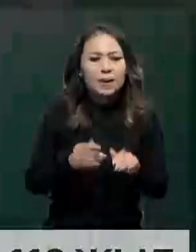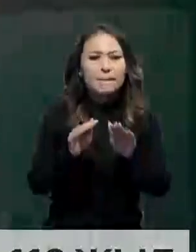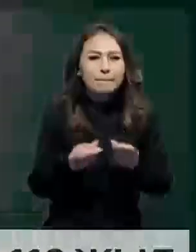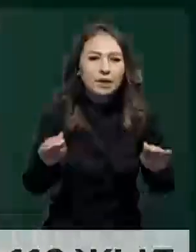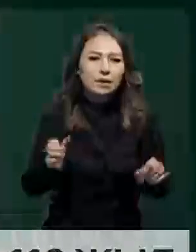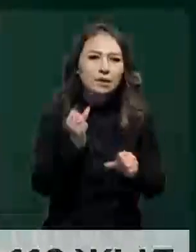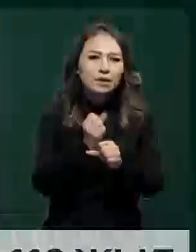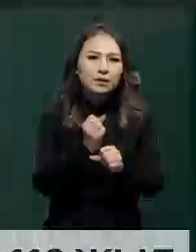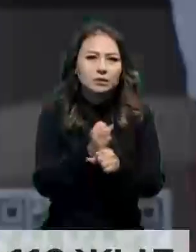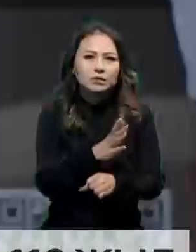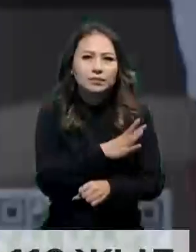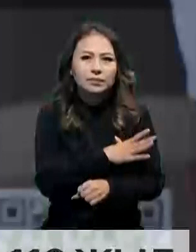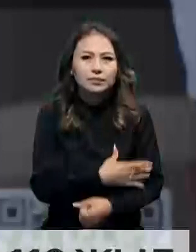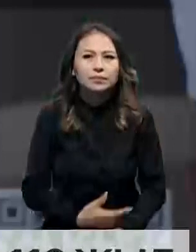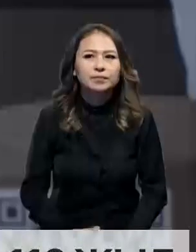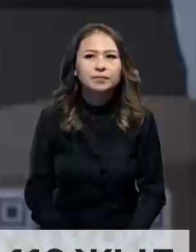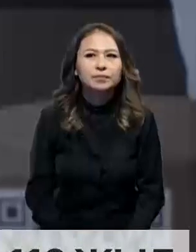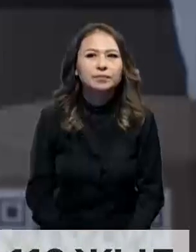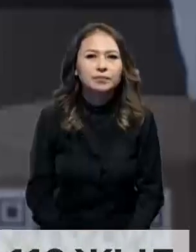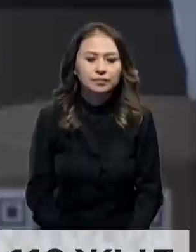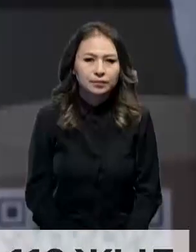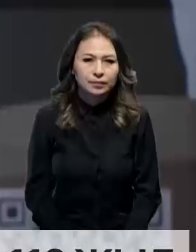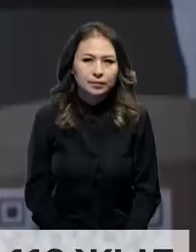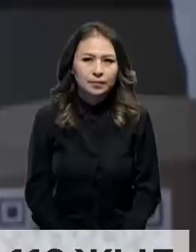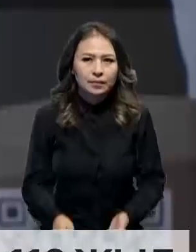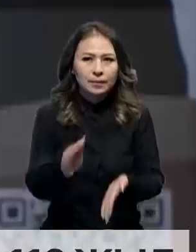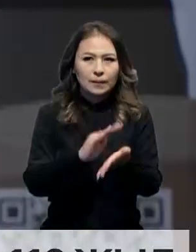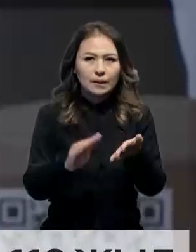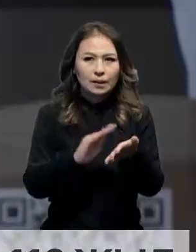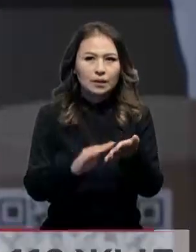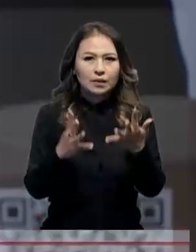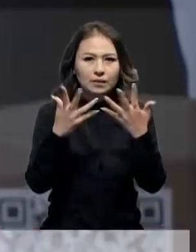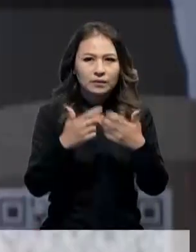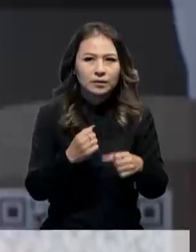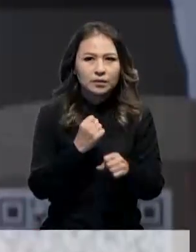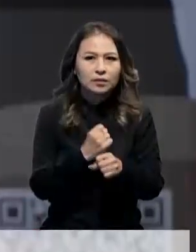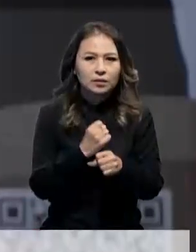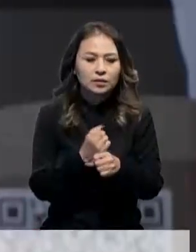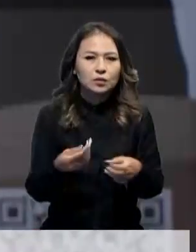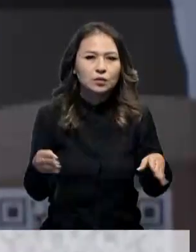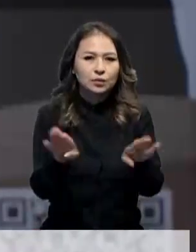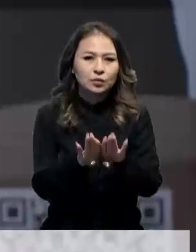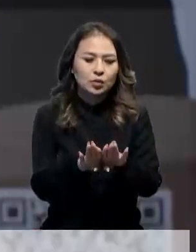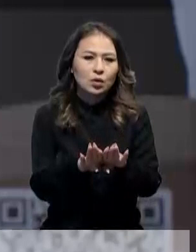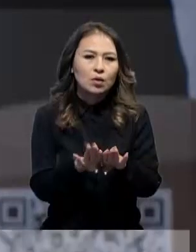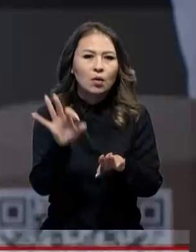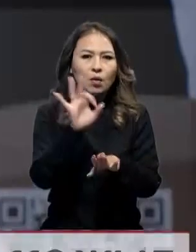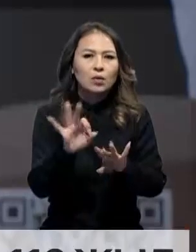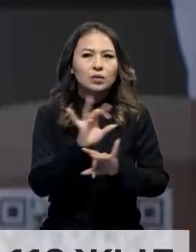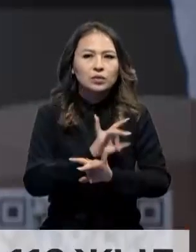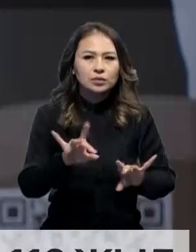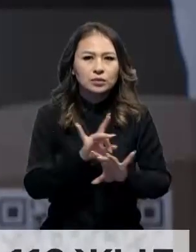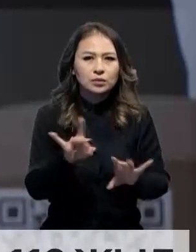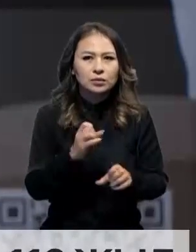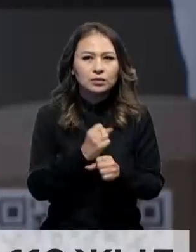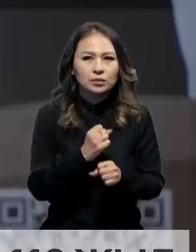жаңа форматта ұсынды. Папамның бүкіл шығармаларын цифрландырып, бүгінгі таңда папамның шығармалары, ол кісі туралы жазылған